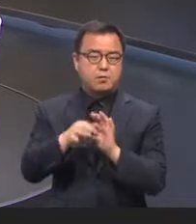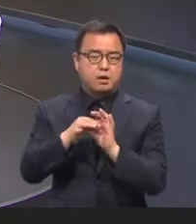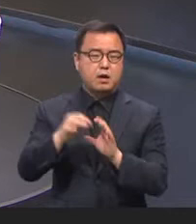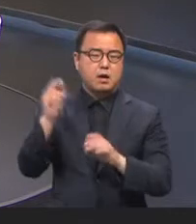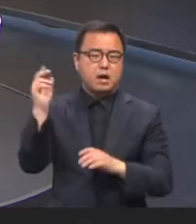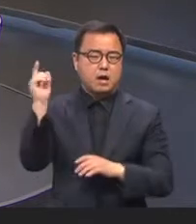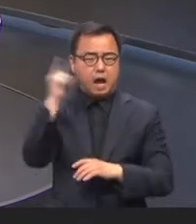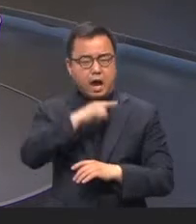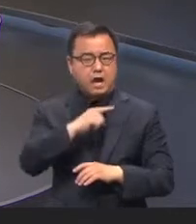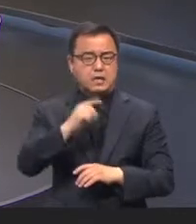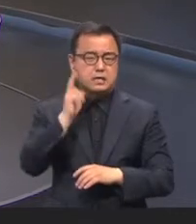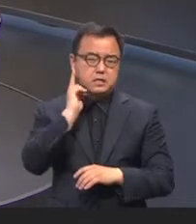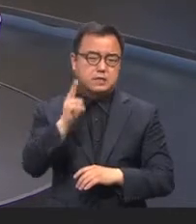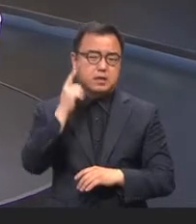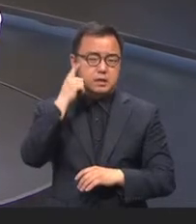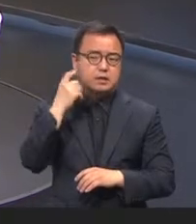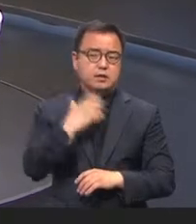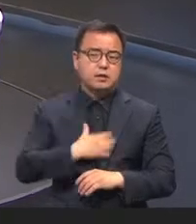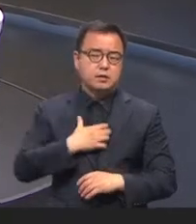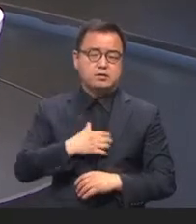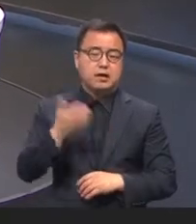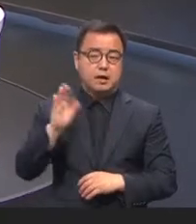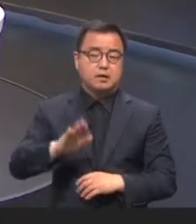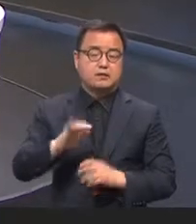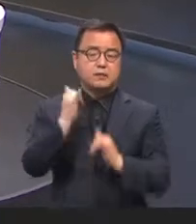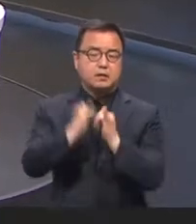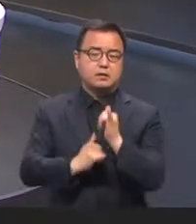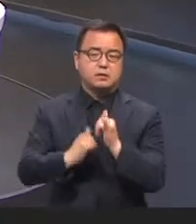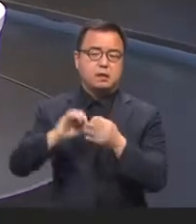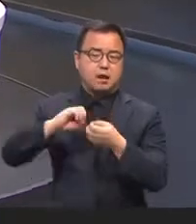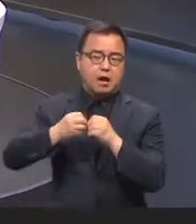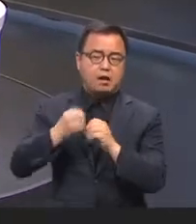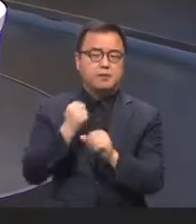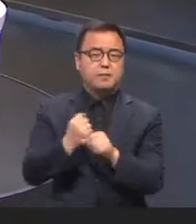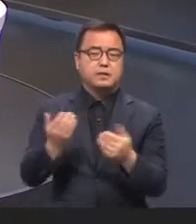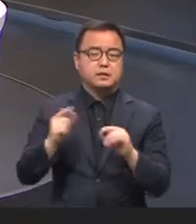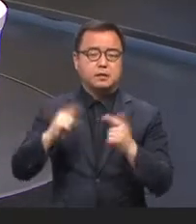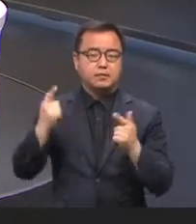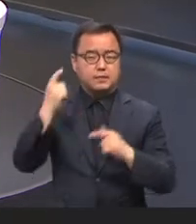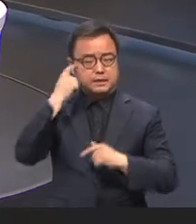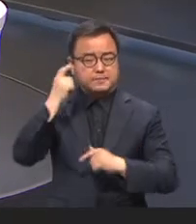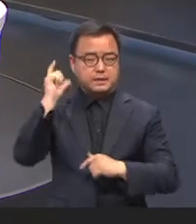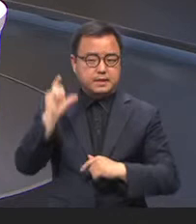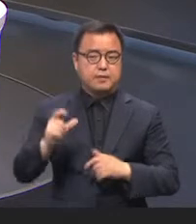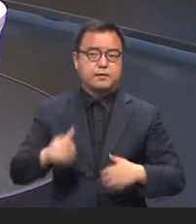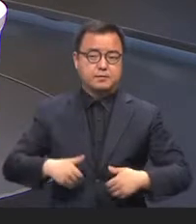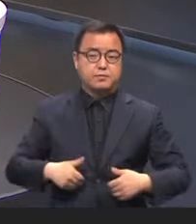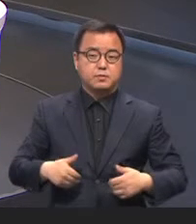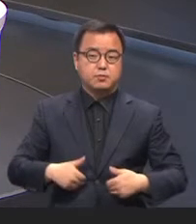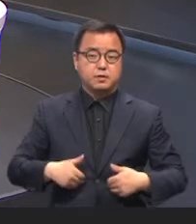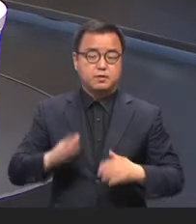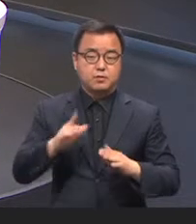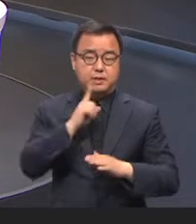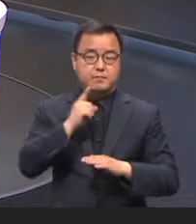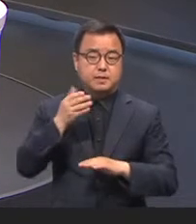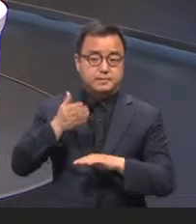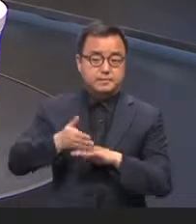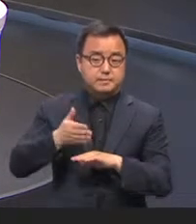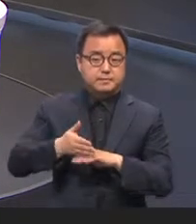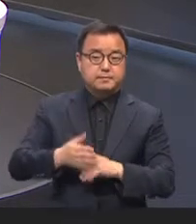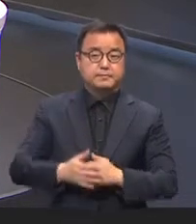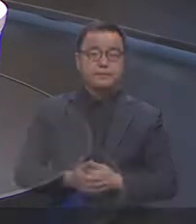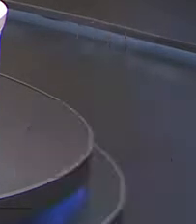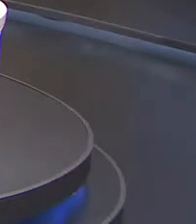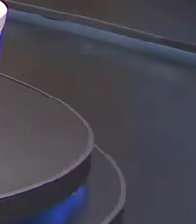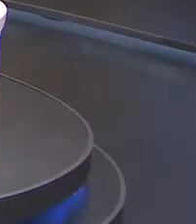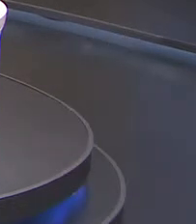많지만 가장 중요한 건 우리 들의 역사 왜곡이 일어나지 않고 그 의식을 좀 강화하는 거 아니겠습니까 그것은 4호는 말씀 잘들었습니다